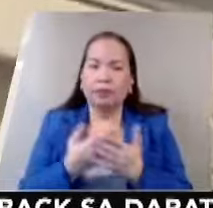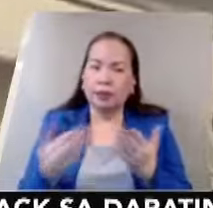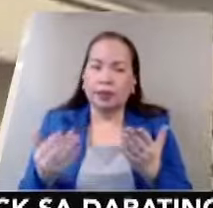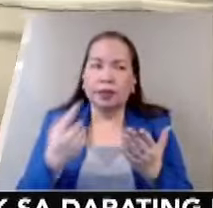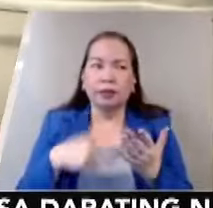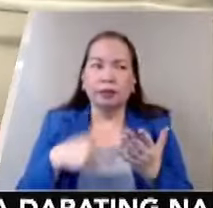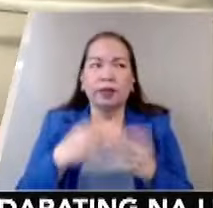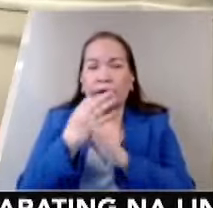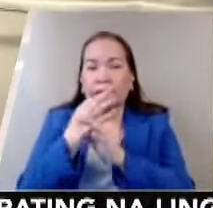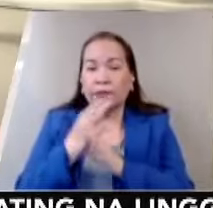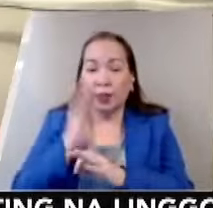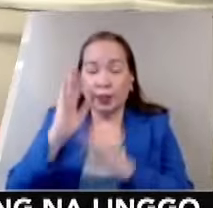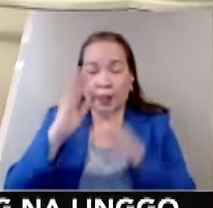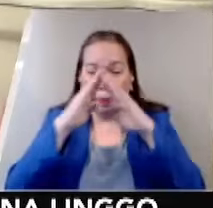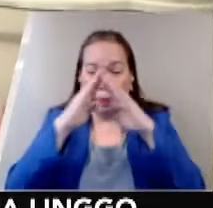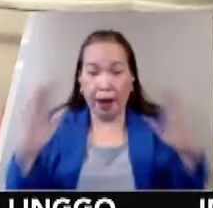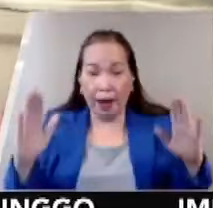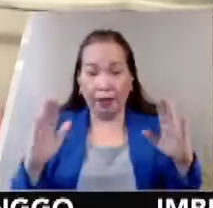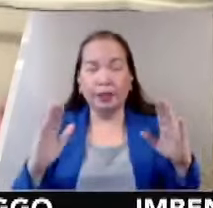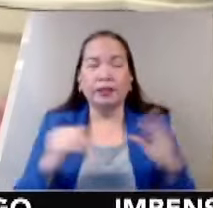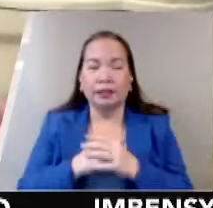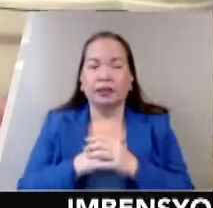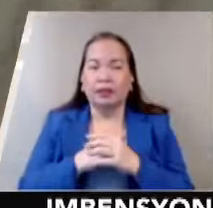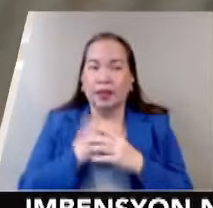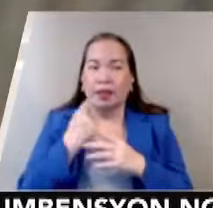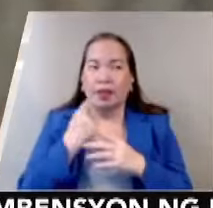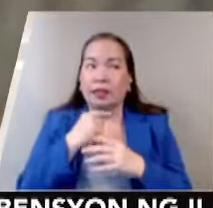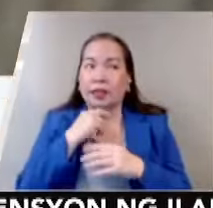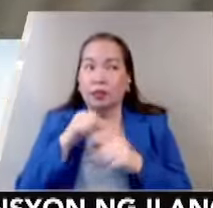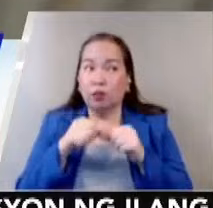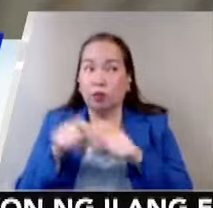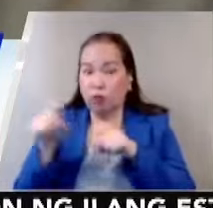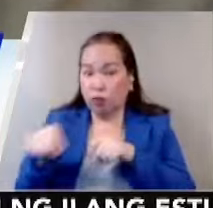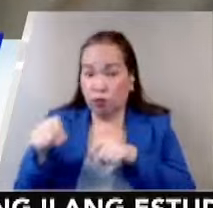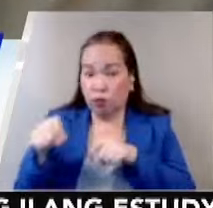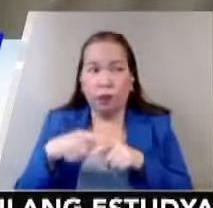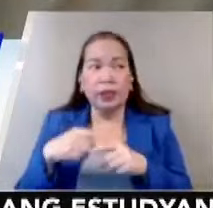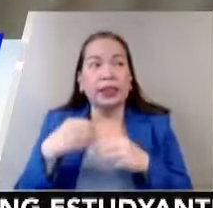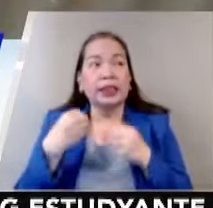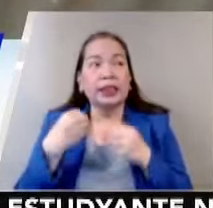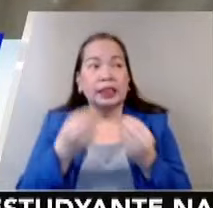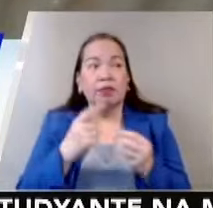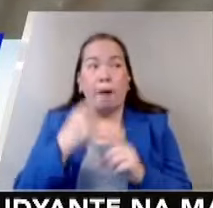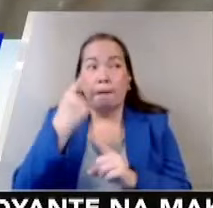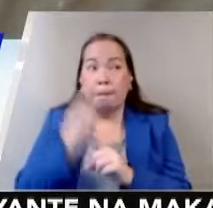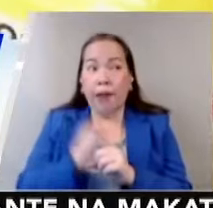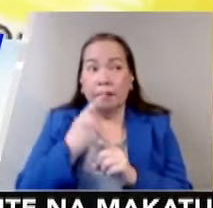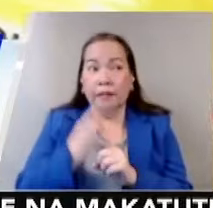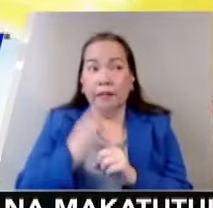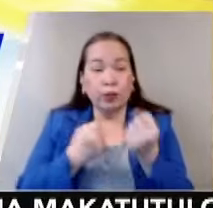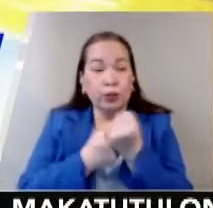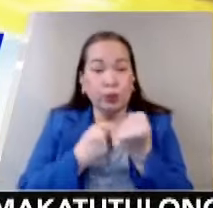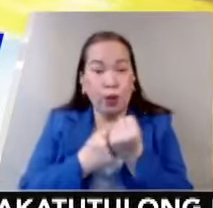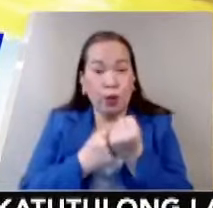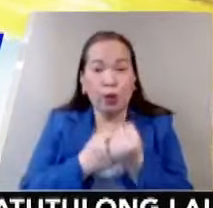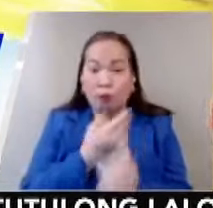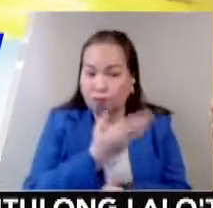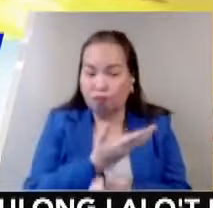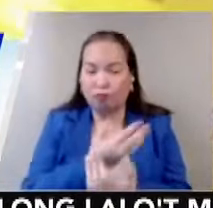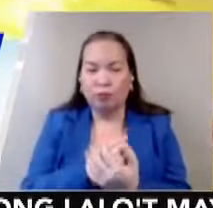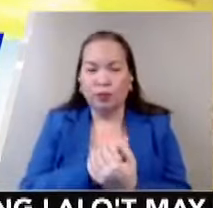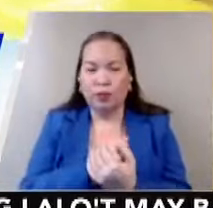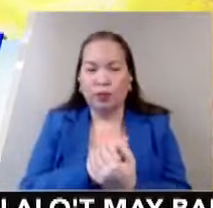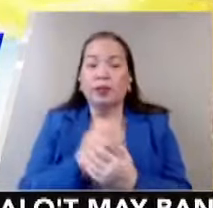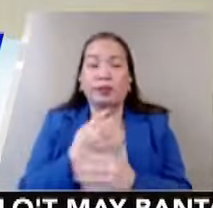bahay. At para hindi na mangalakal si Romy, magbibigay sila ng buwanang financial assistance. Nilibre rin sila